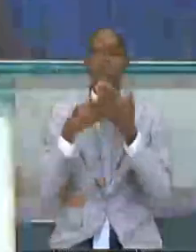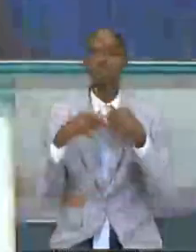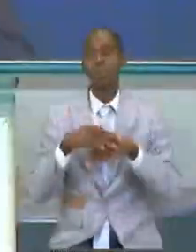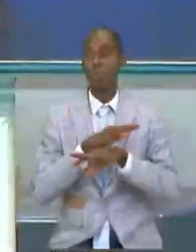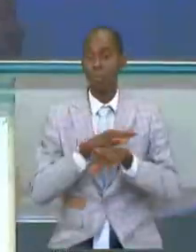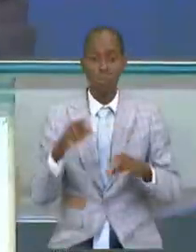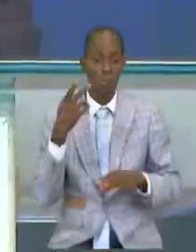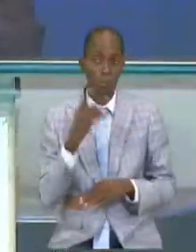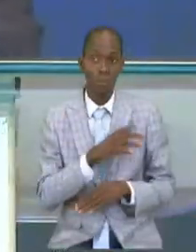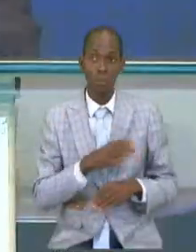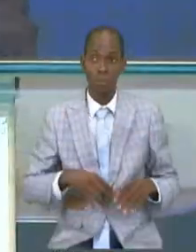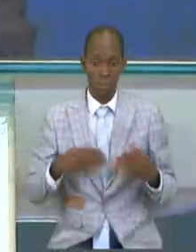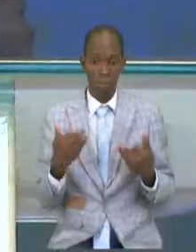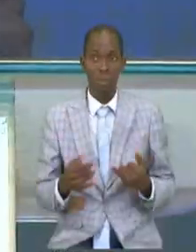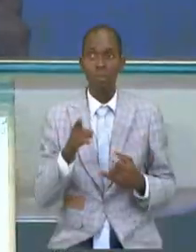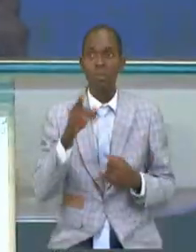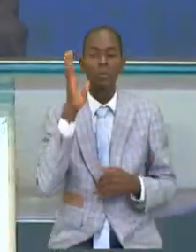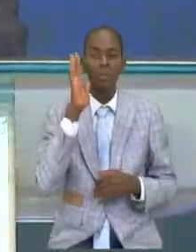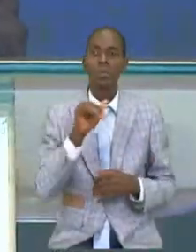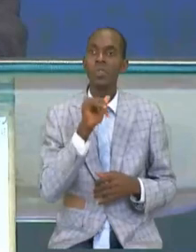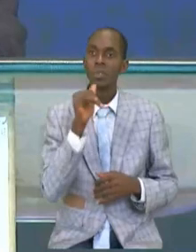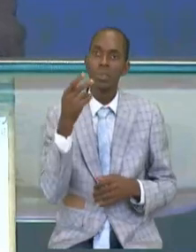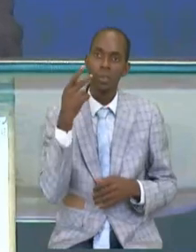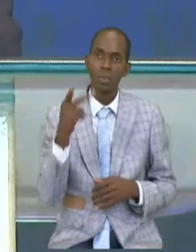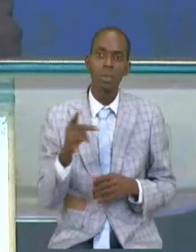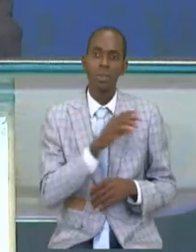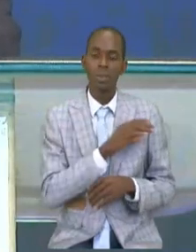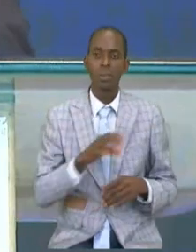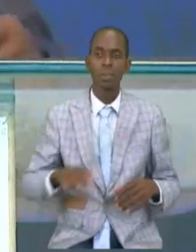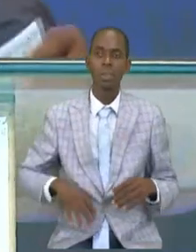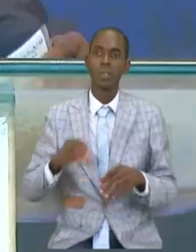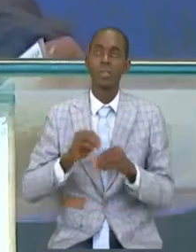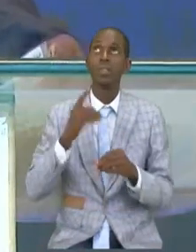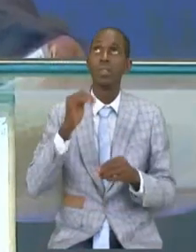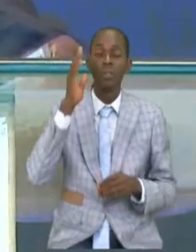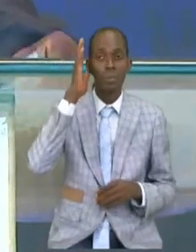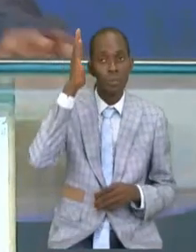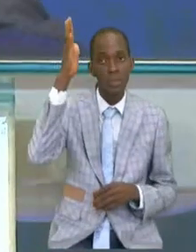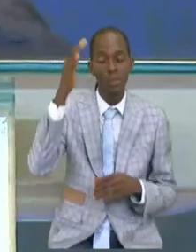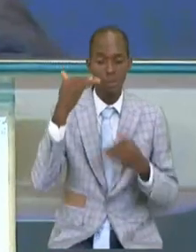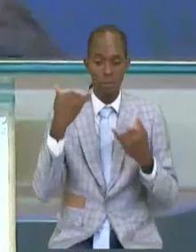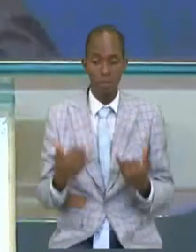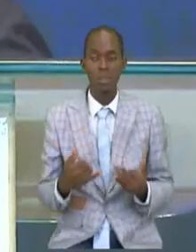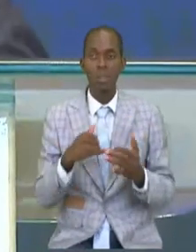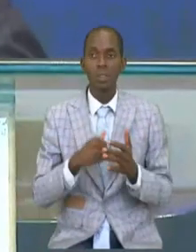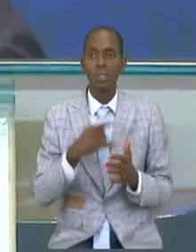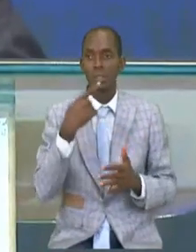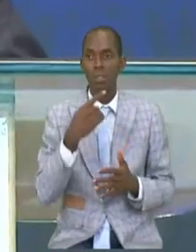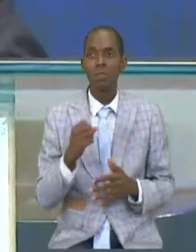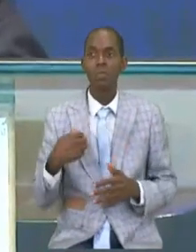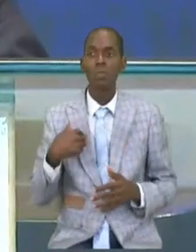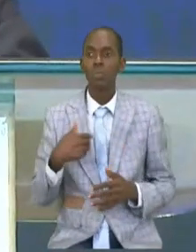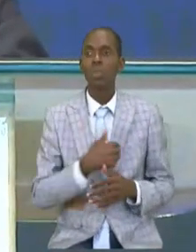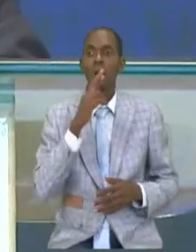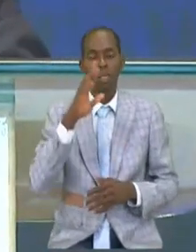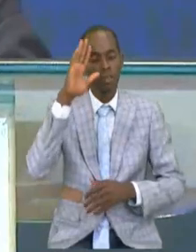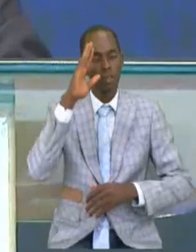pas sur terre. Si vous ne le voyez pas sur la terre, vous ne le verrez pas au ciel. Si tu ne le vois pas maintenant, tu ne le verras